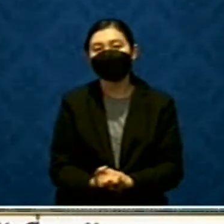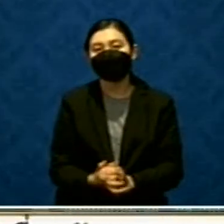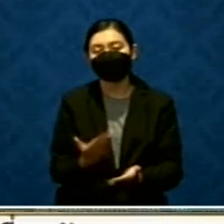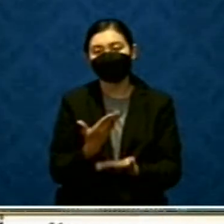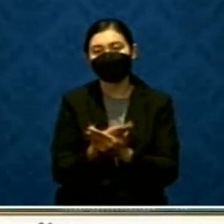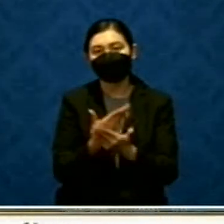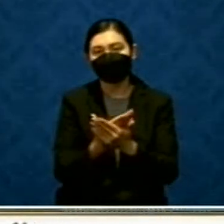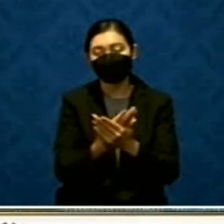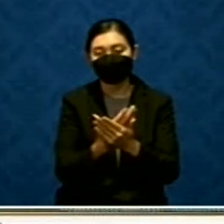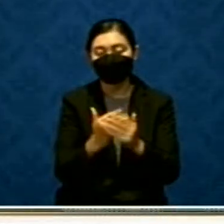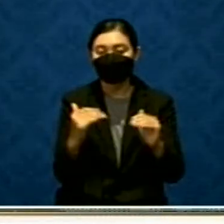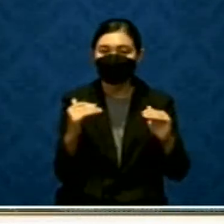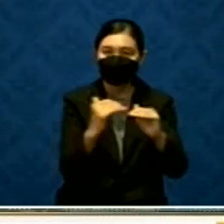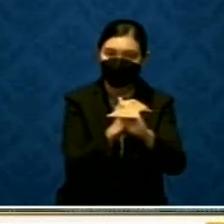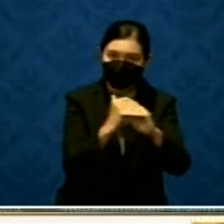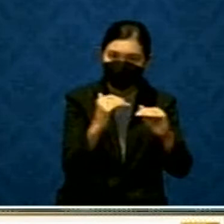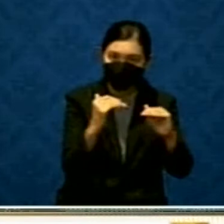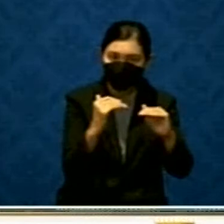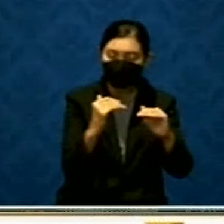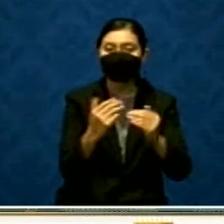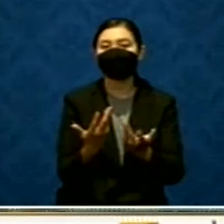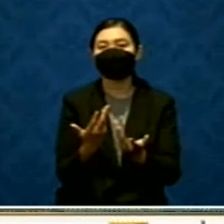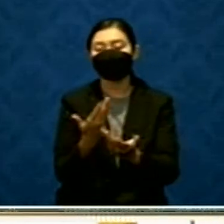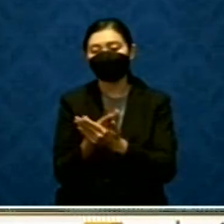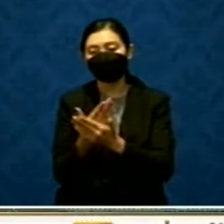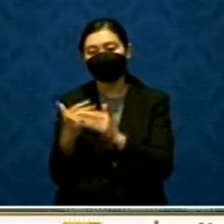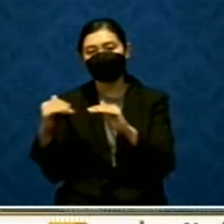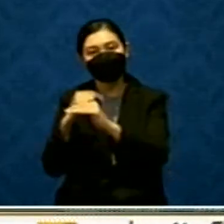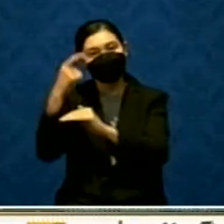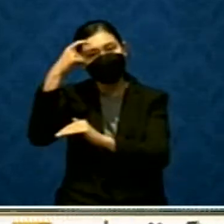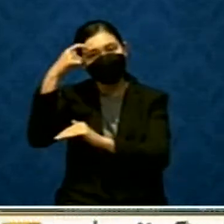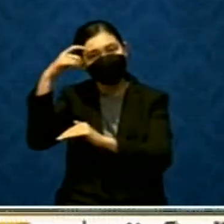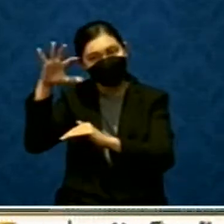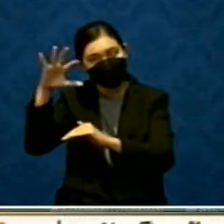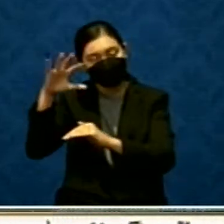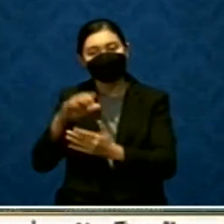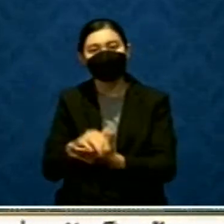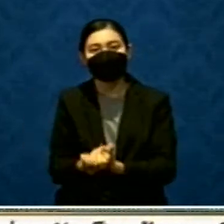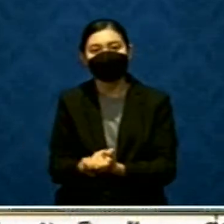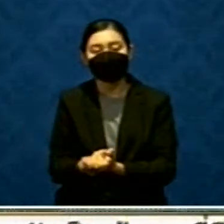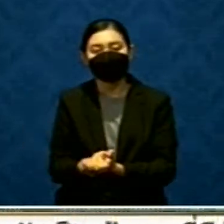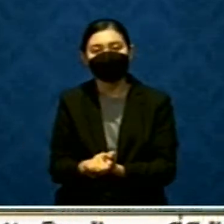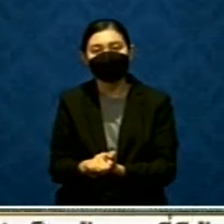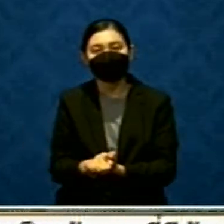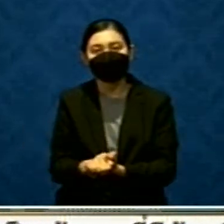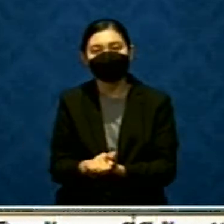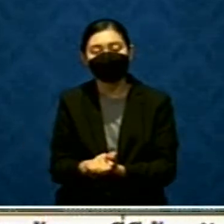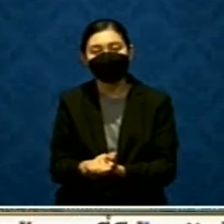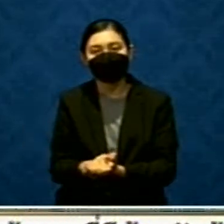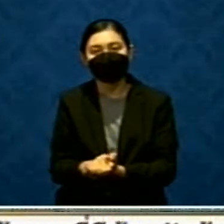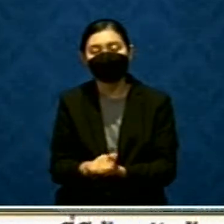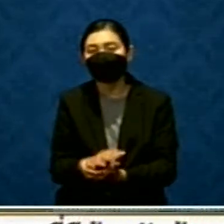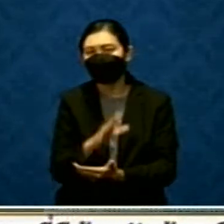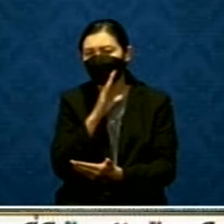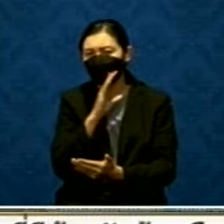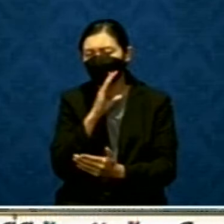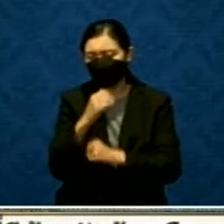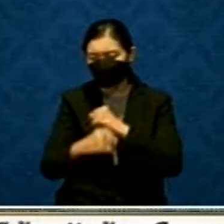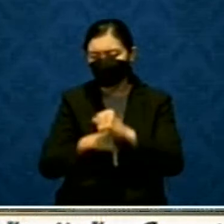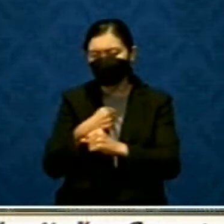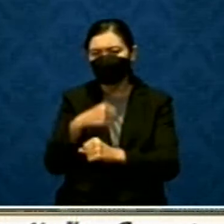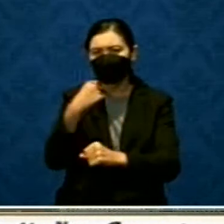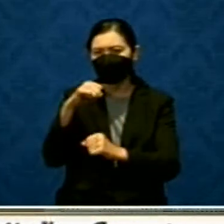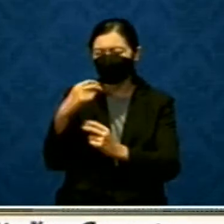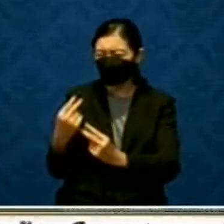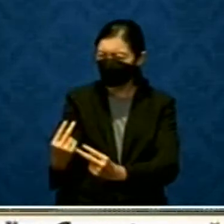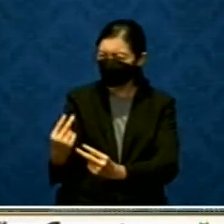หลวงชนบทเนี่ยไปดำเนินการในพื้นที่เนี่ยก็ถ้าเปรียบเทียบย้อนหลังสัก10ปีนะ